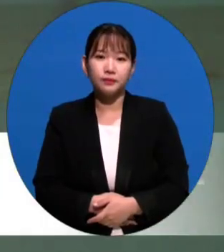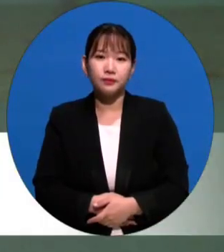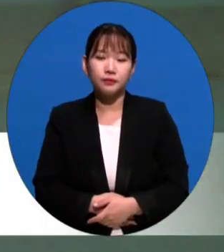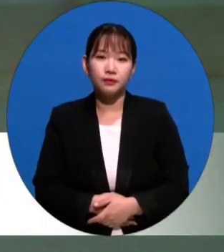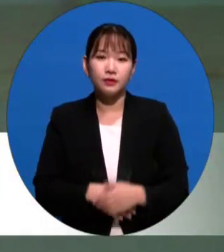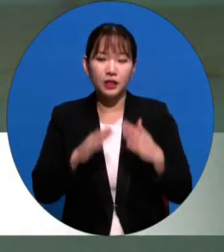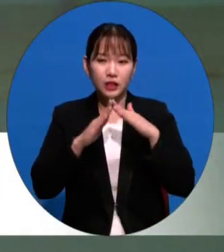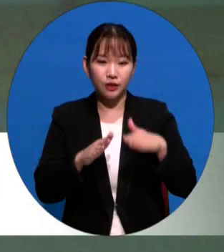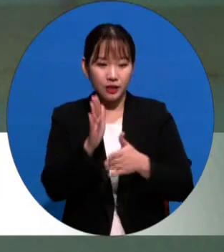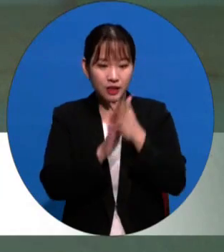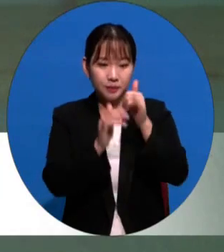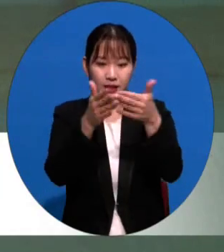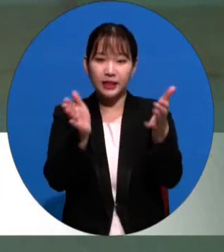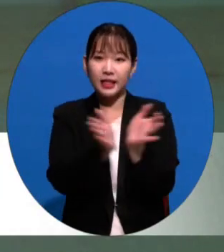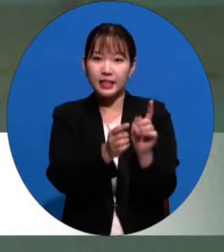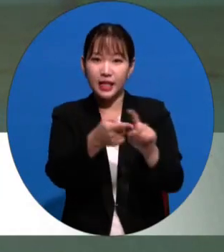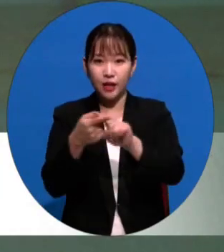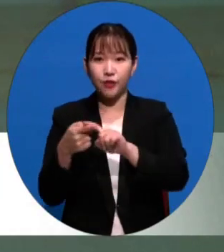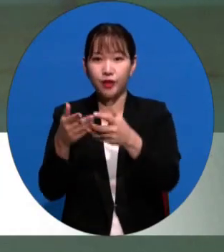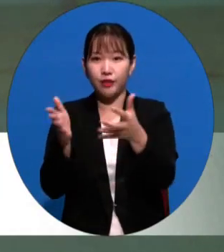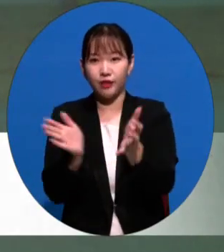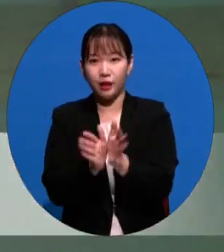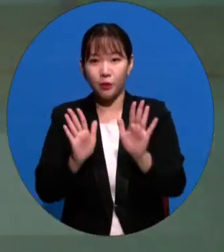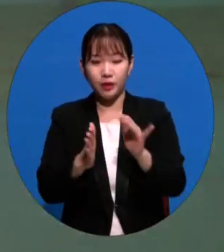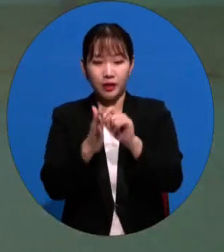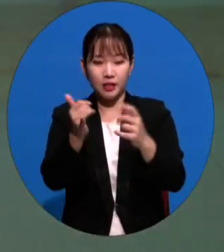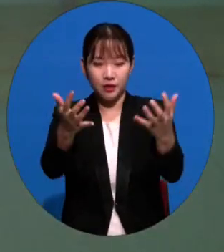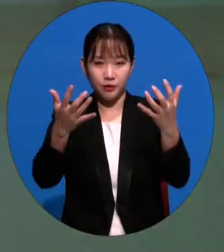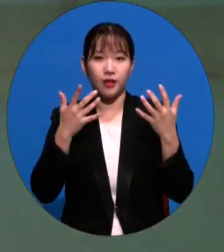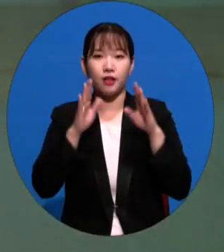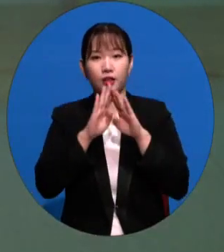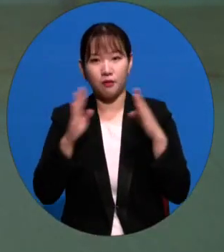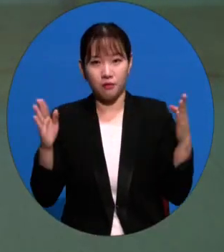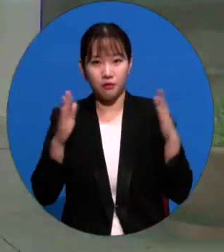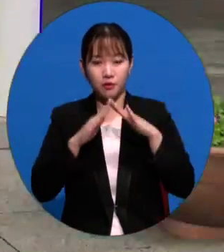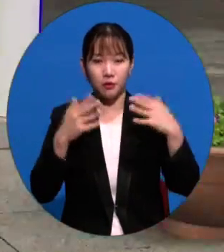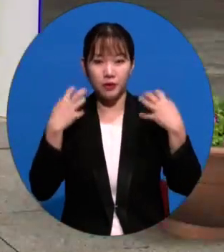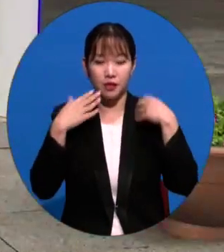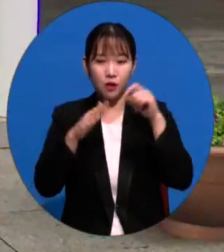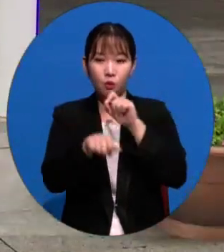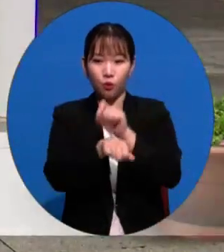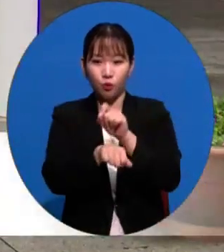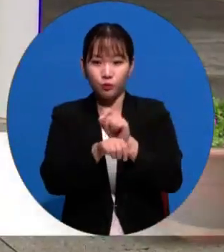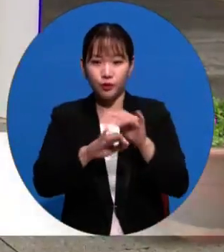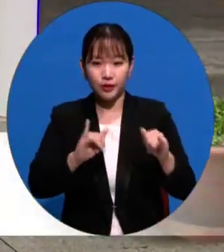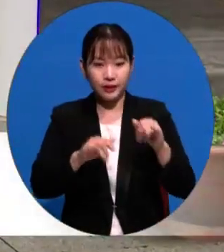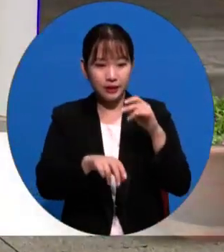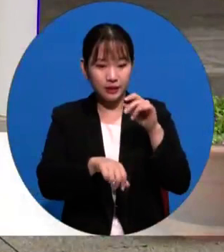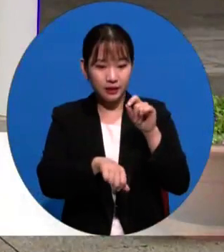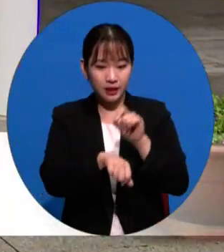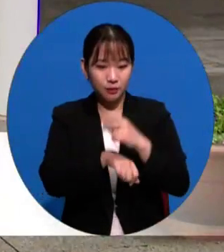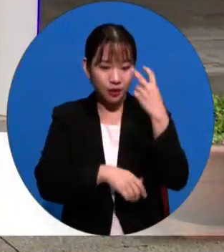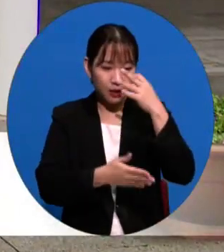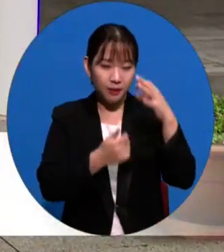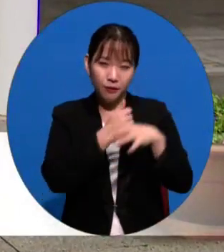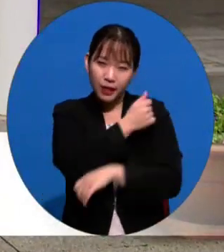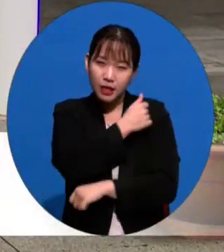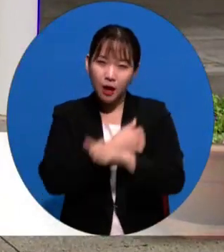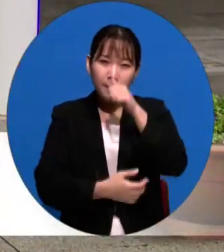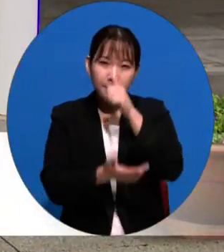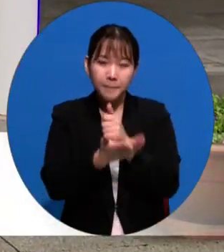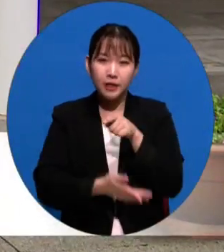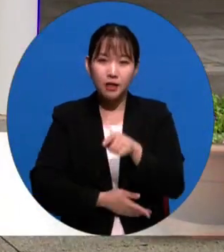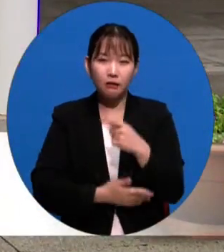이런 가운데 전남 시민단체 연대회의는 오늘 기자회견을 열고 전남도청 공무원들의 사무관리비 횡령 등의 범죄